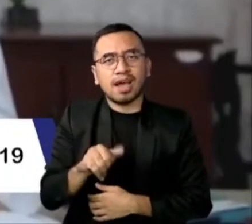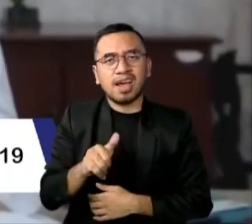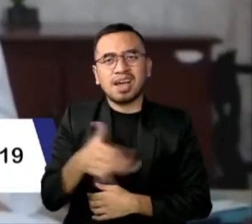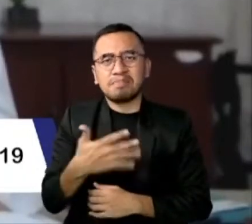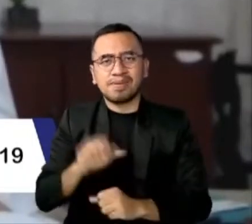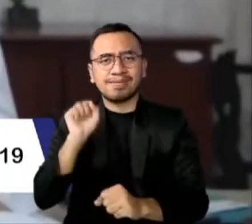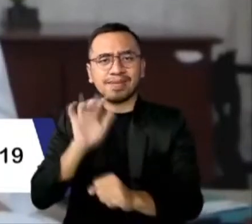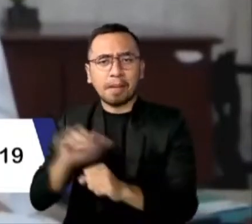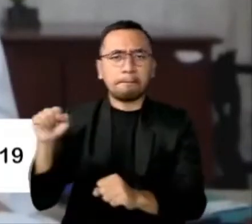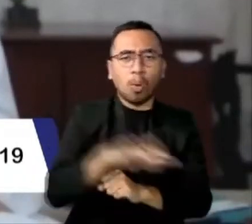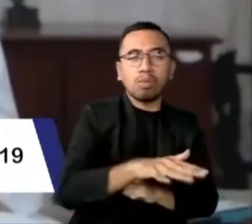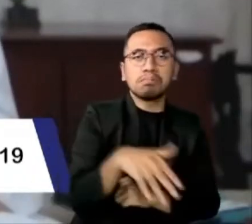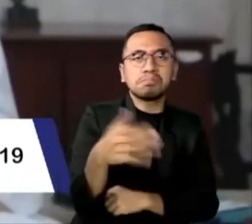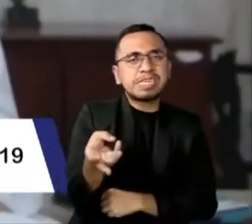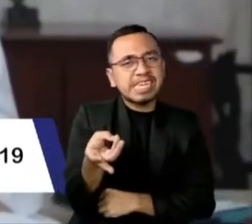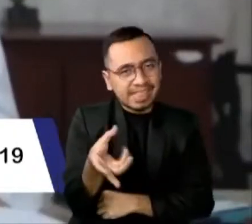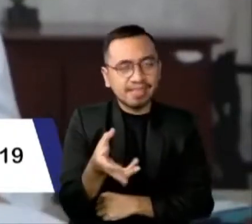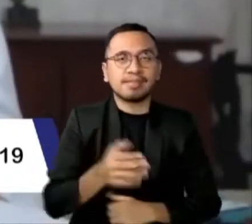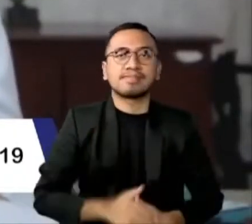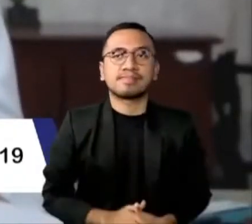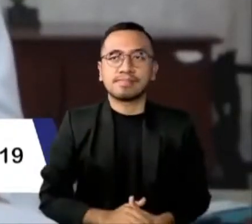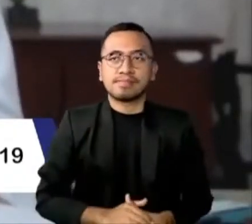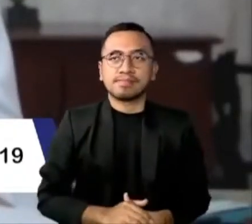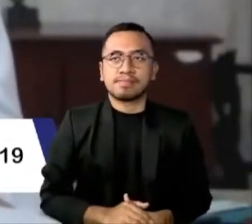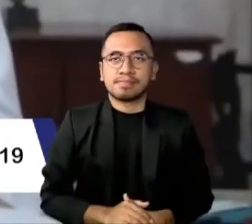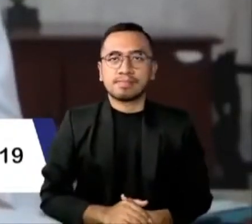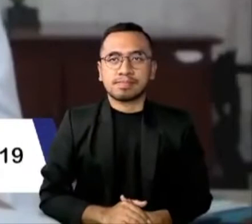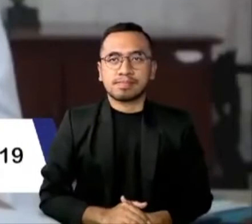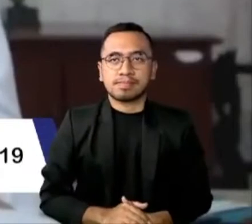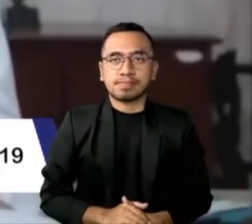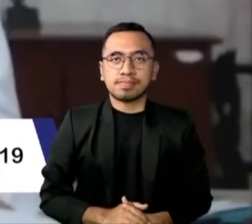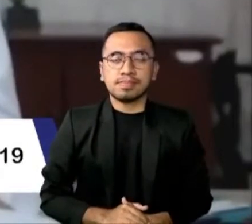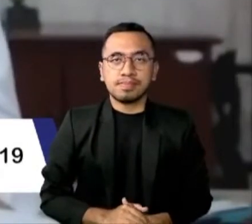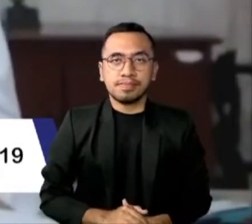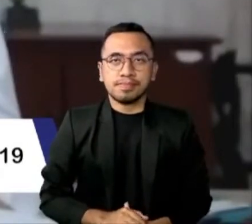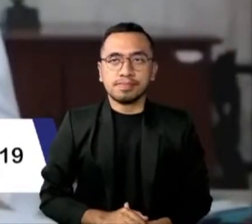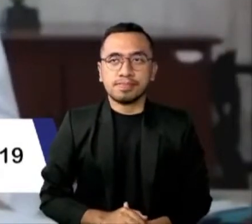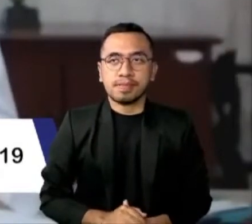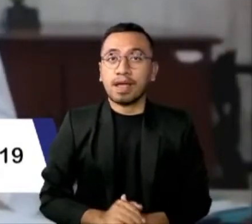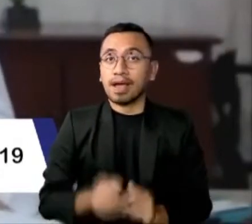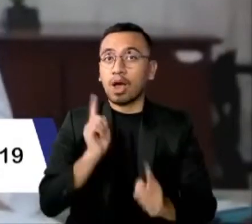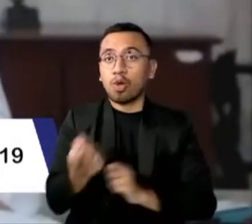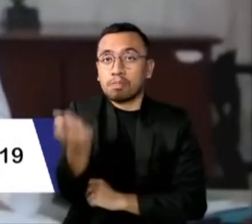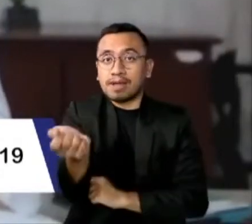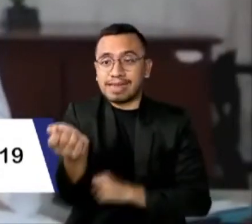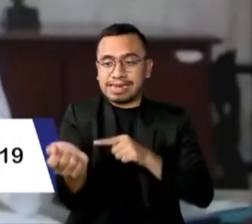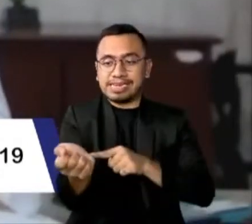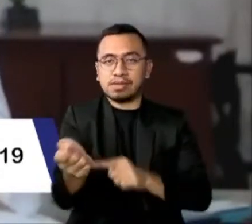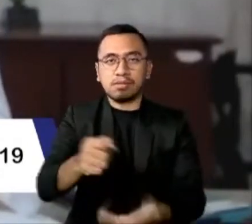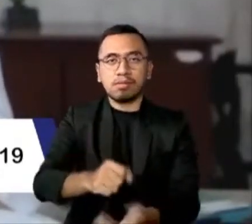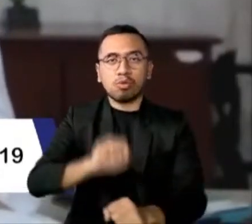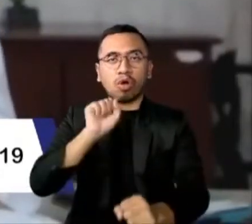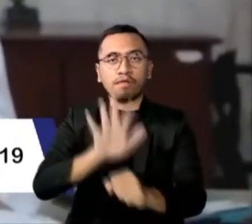tidak memberikan kontribusi yang besar dalam peningkatan. Karena fluktuasinya ini, kalau memang di pasar memang ini jadi pusat penularan